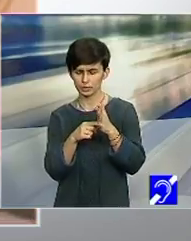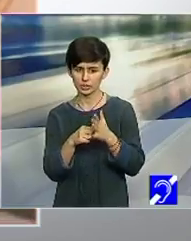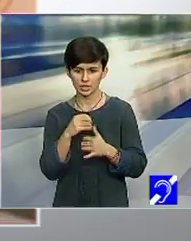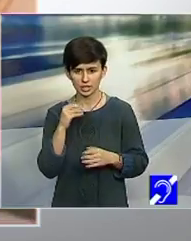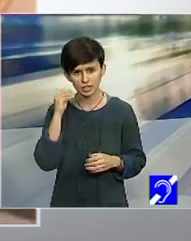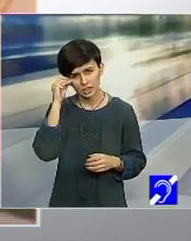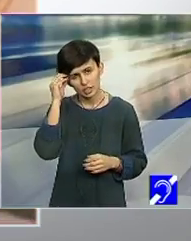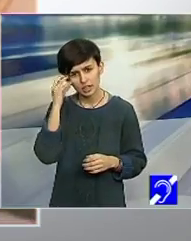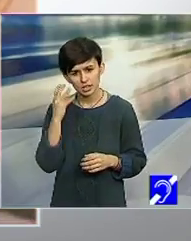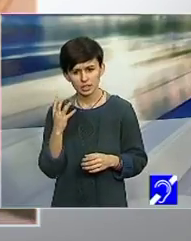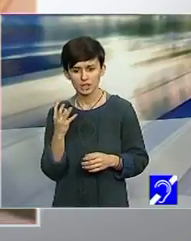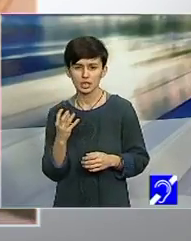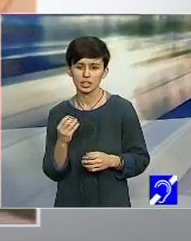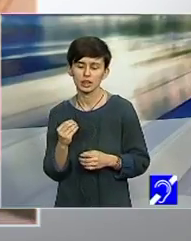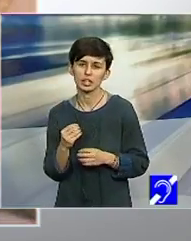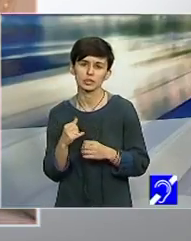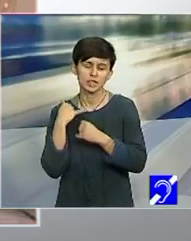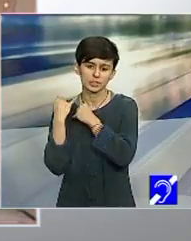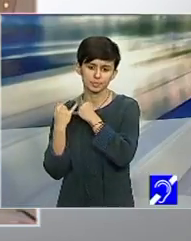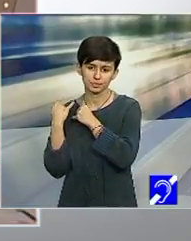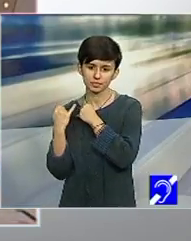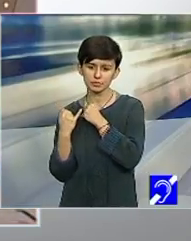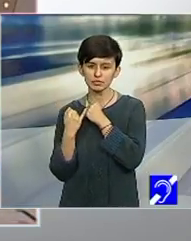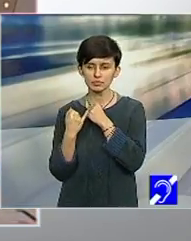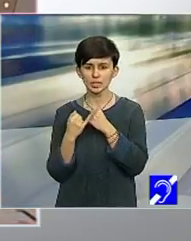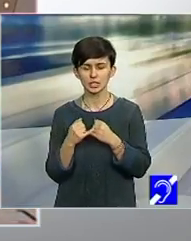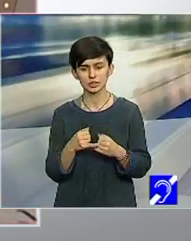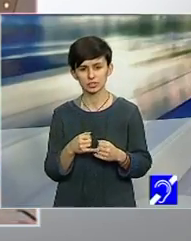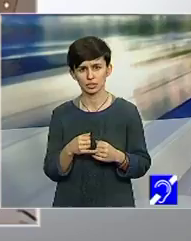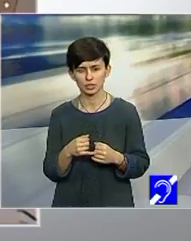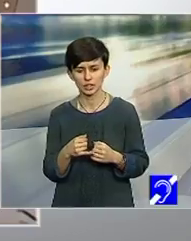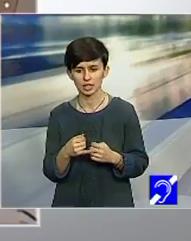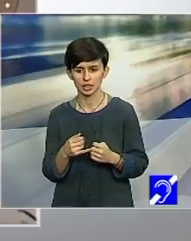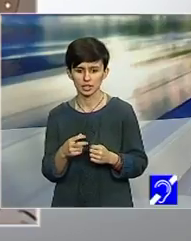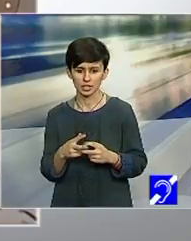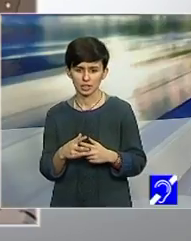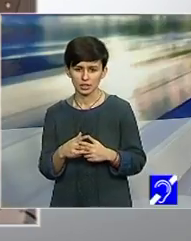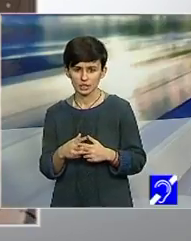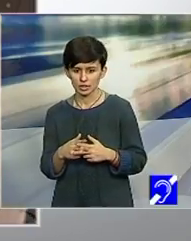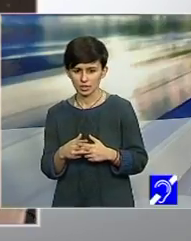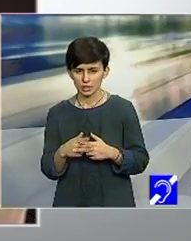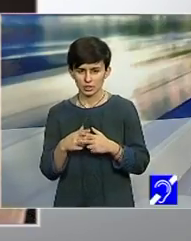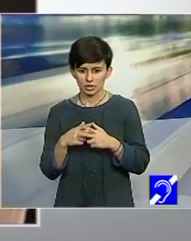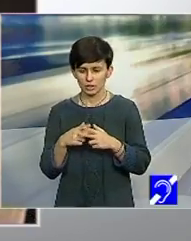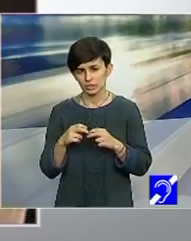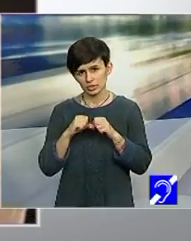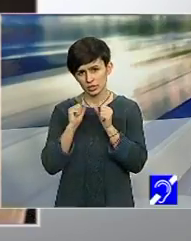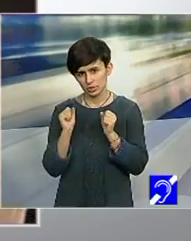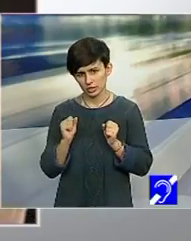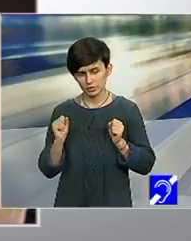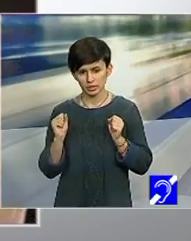crearea sau recrearea unei istorii civilizaționale, că despre asta e vorba, cu ajutorul mijloacelor